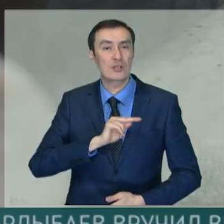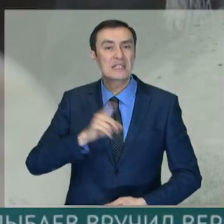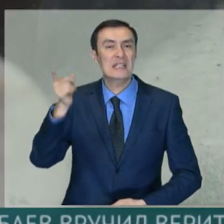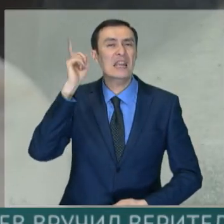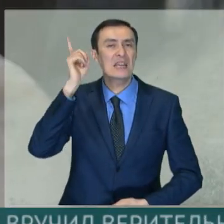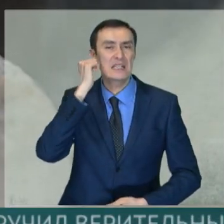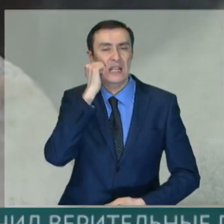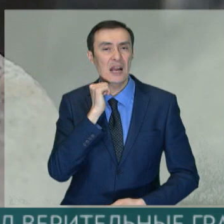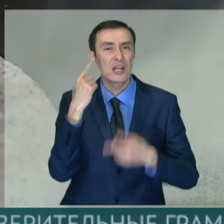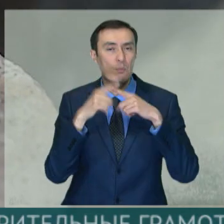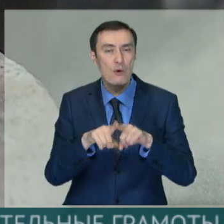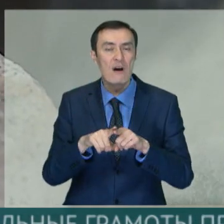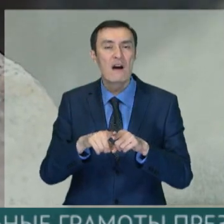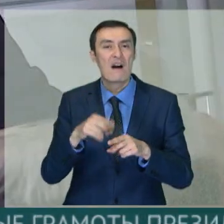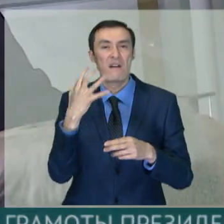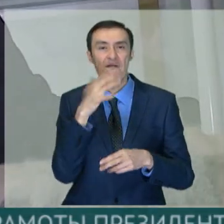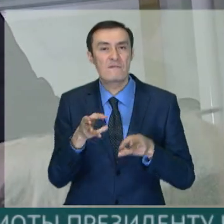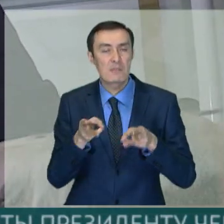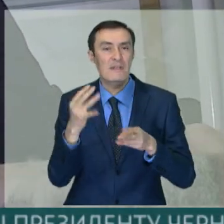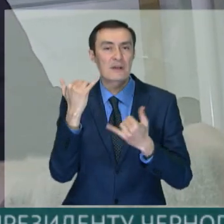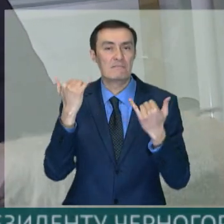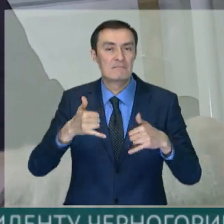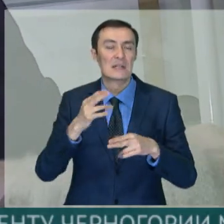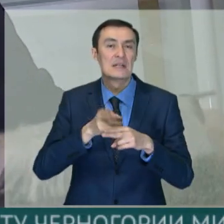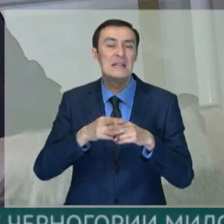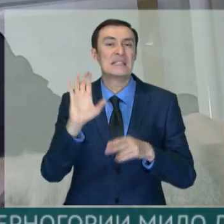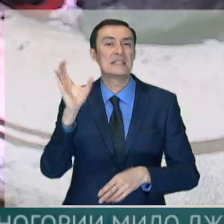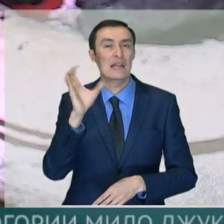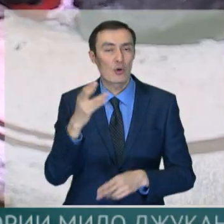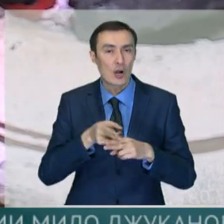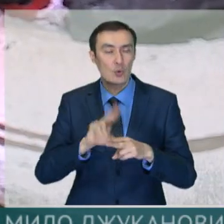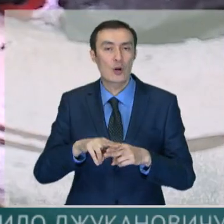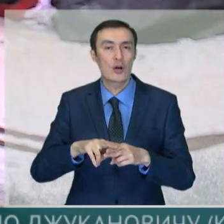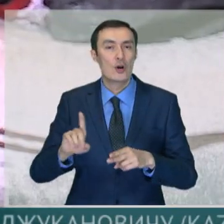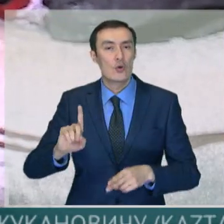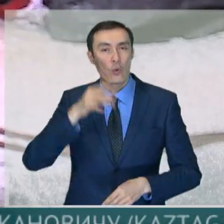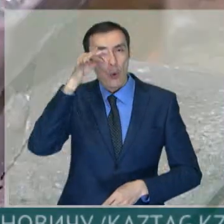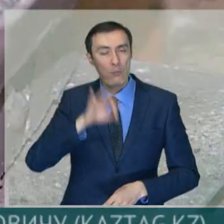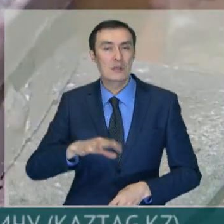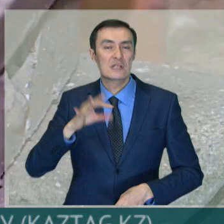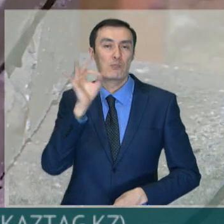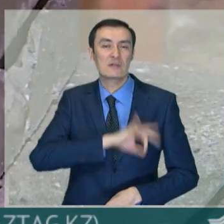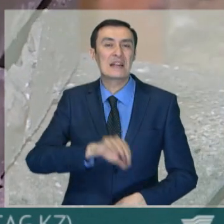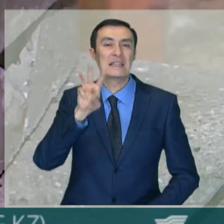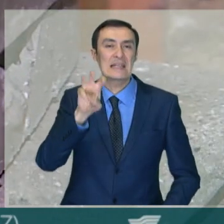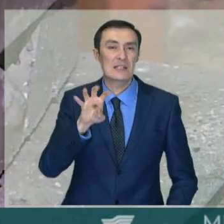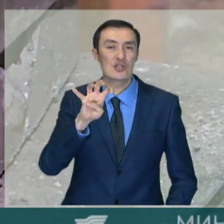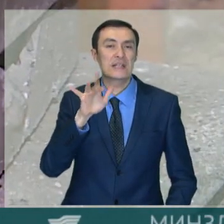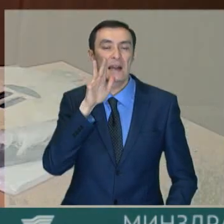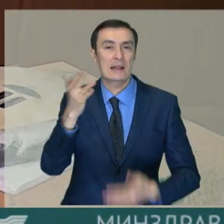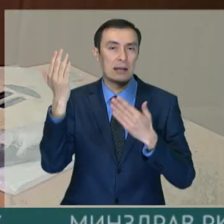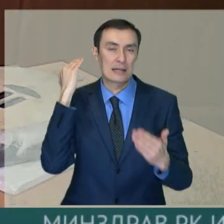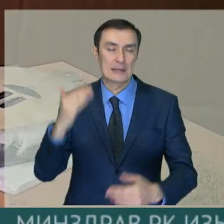старинные технологии по выплавке изделий из серебра, которыми степные ювелиры пользовались еще 3-4 столетия назад.